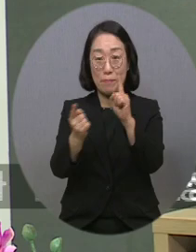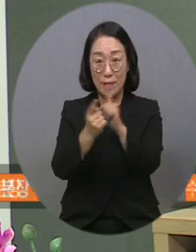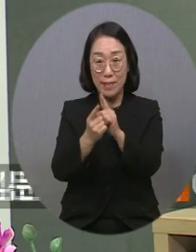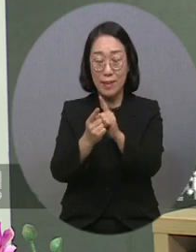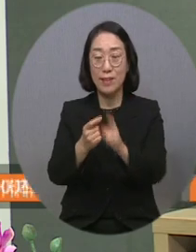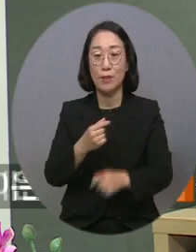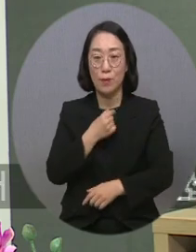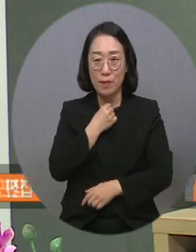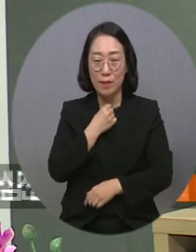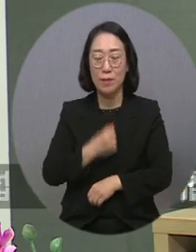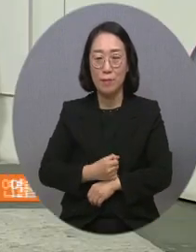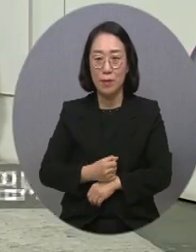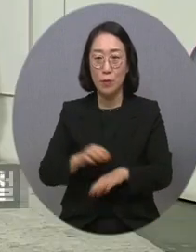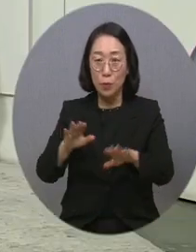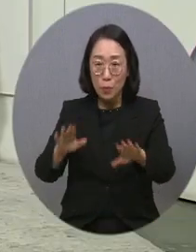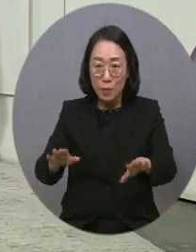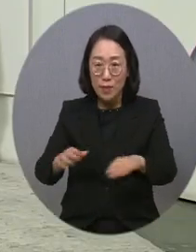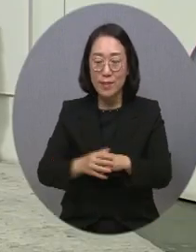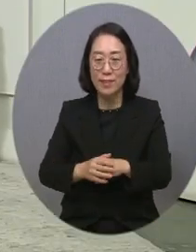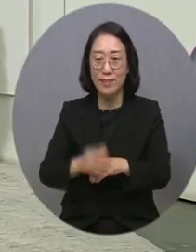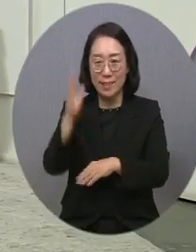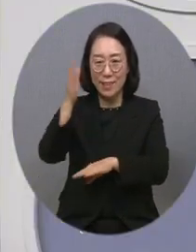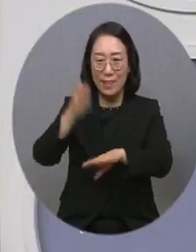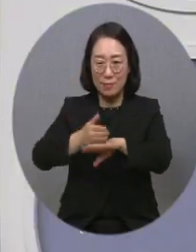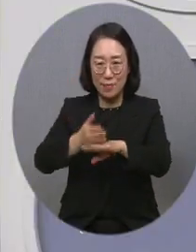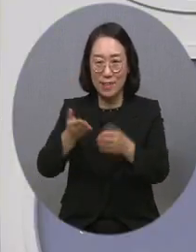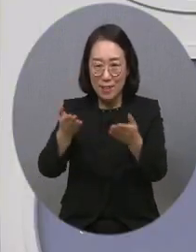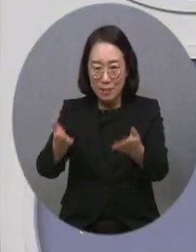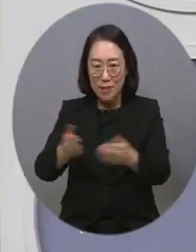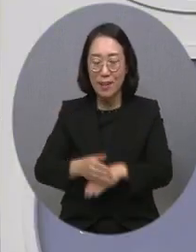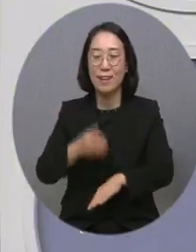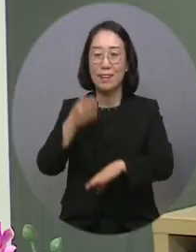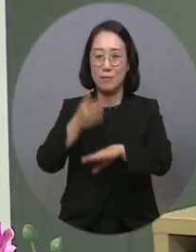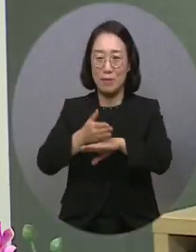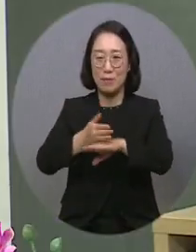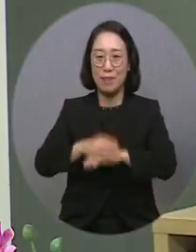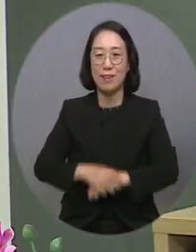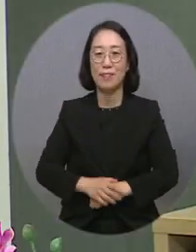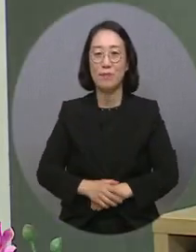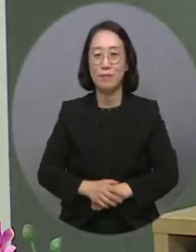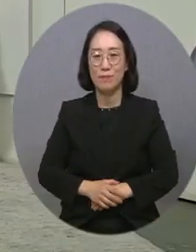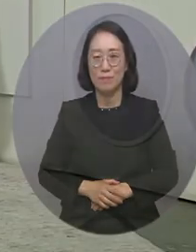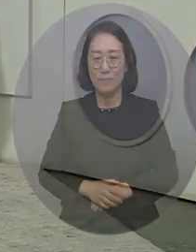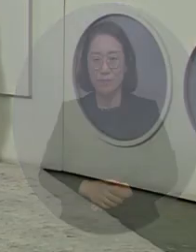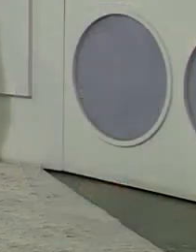모시도록 하겠습니다. 오늘 긴 얘기 감사합니다. 감사합니다. 고맙습니다. 예, 감사합니다.